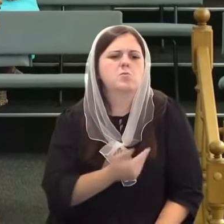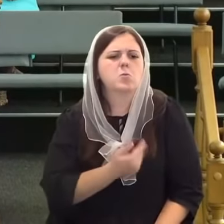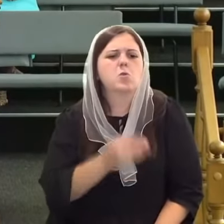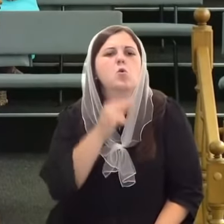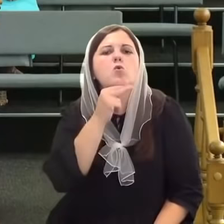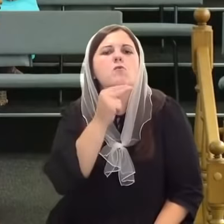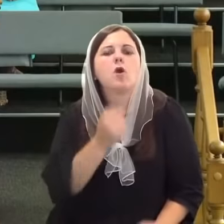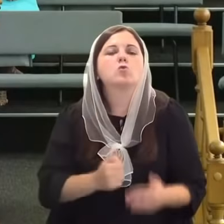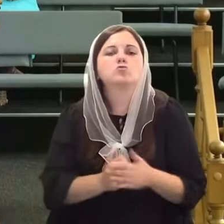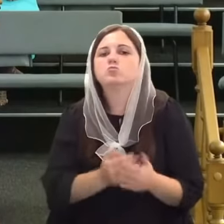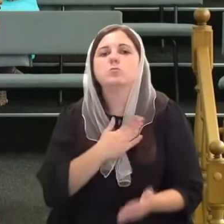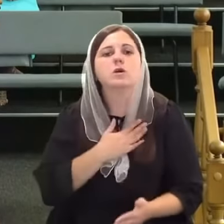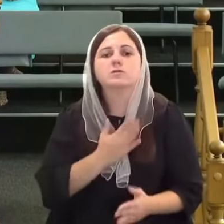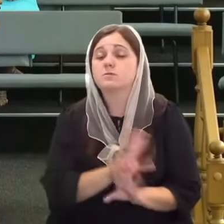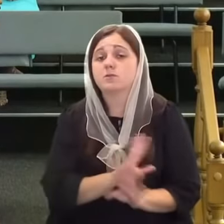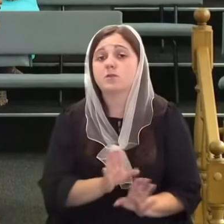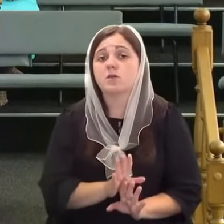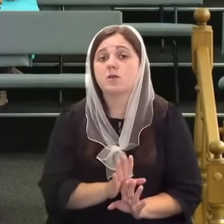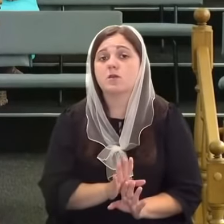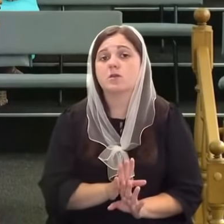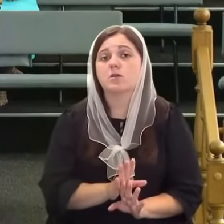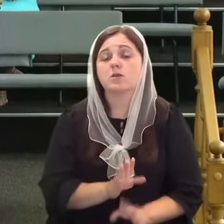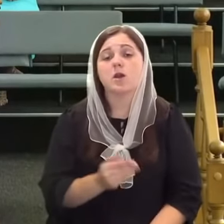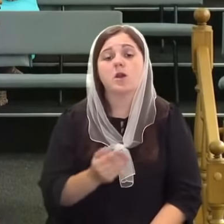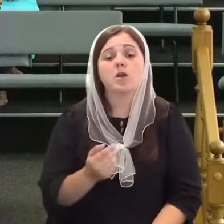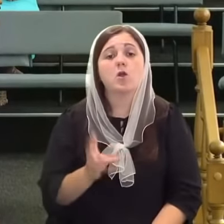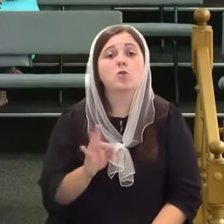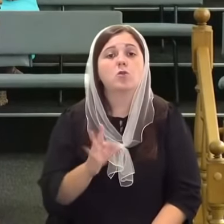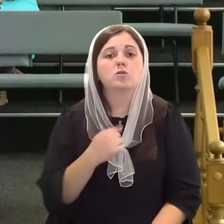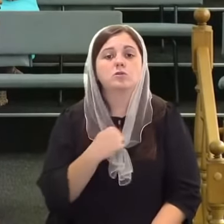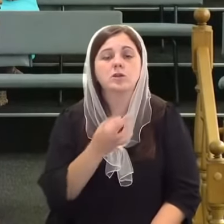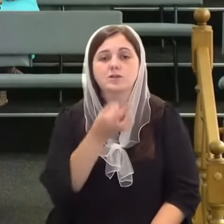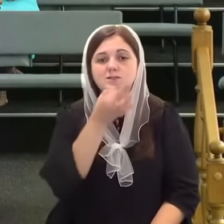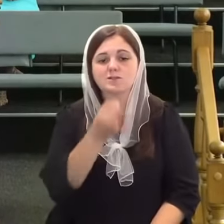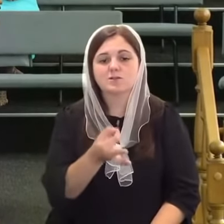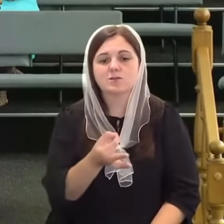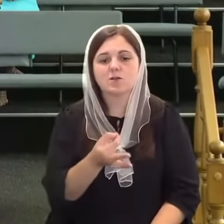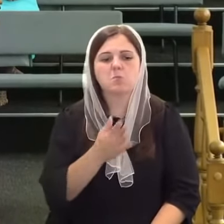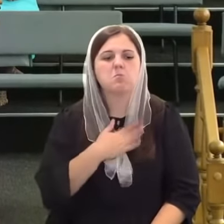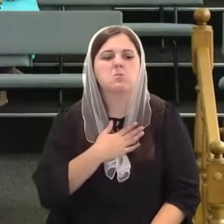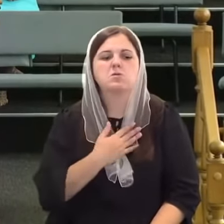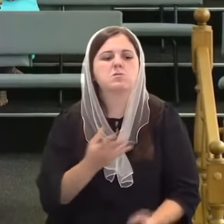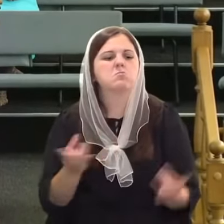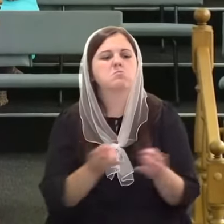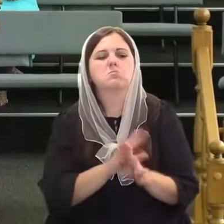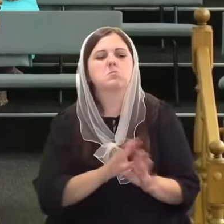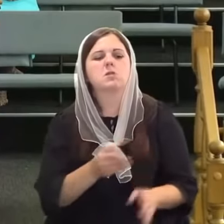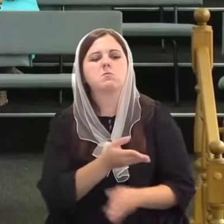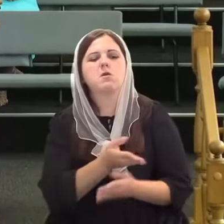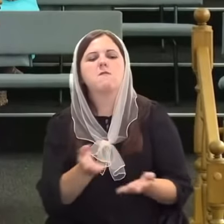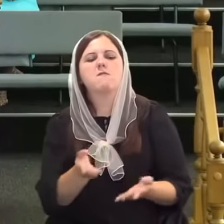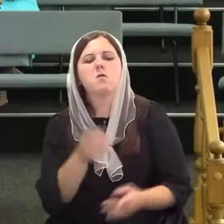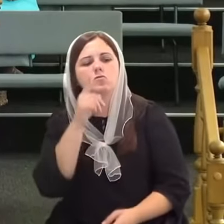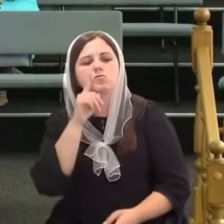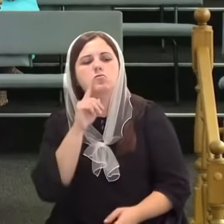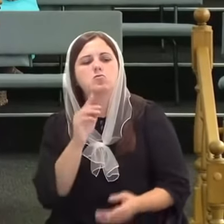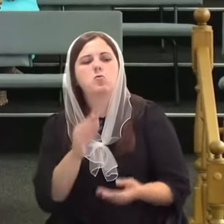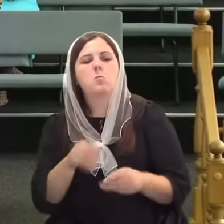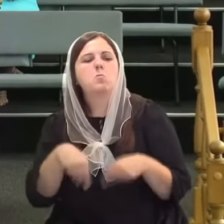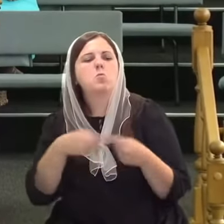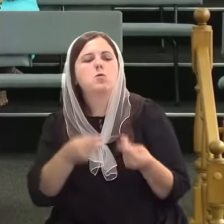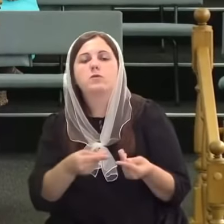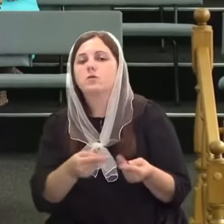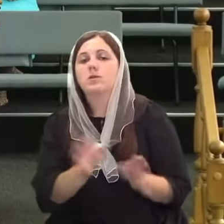собирался ей причинить боль. Но я сказал: мне не нужны ваши конфеты. Мне не нужны